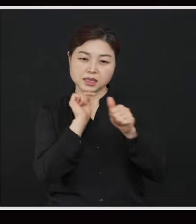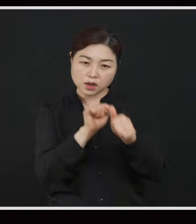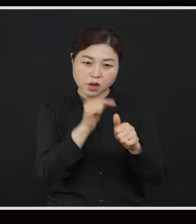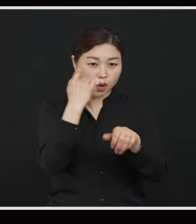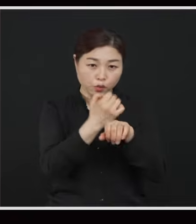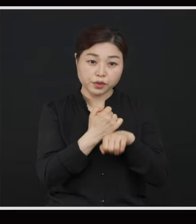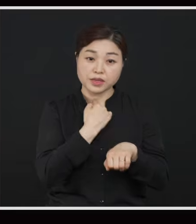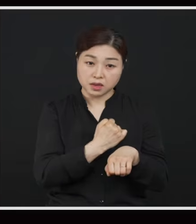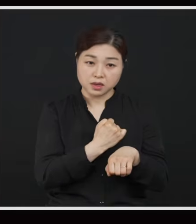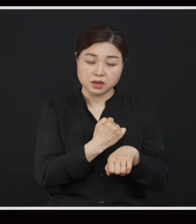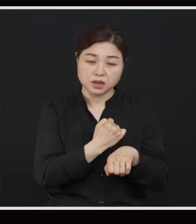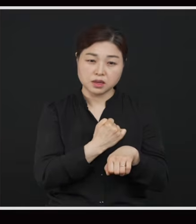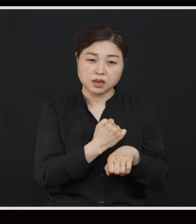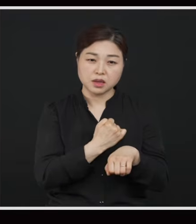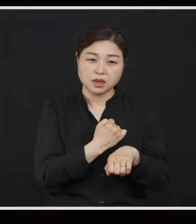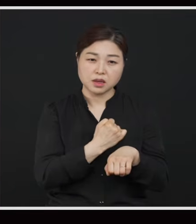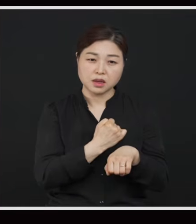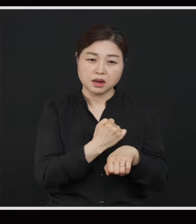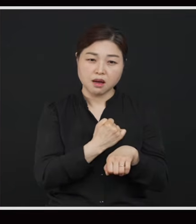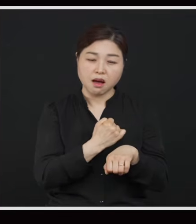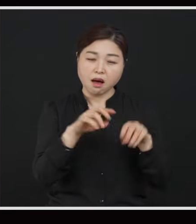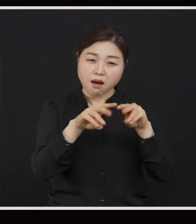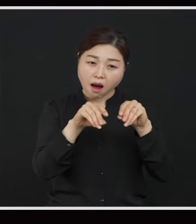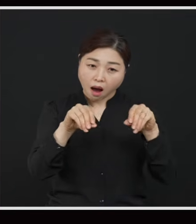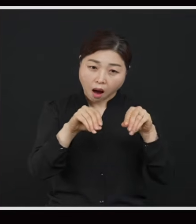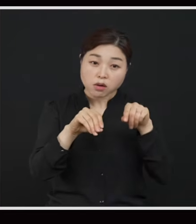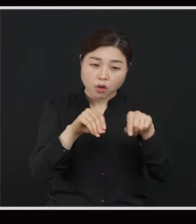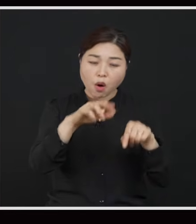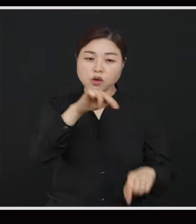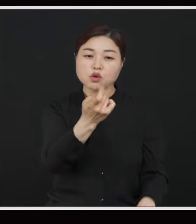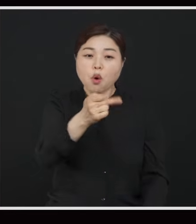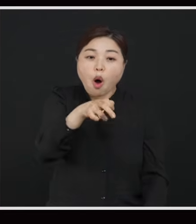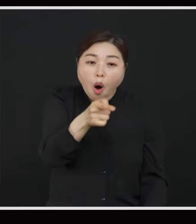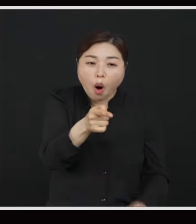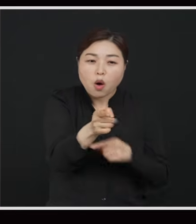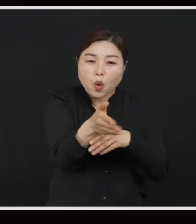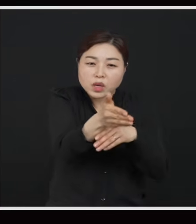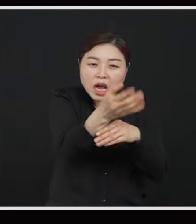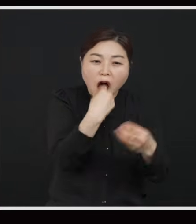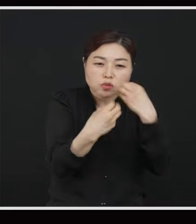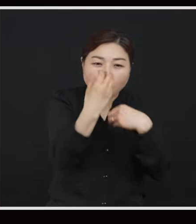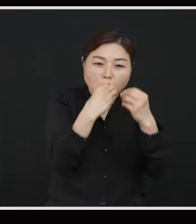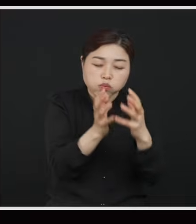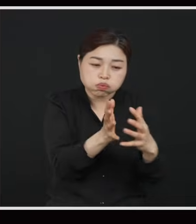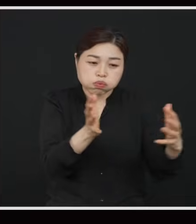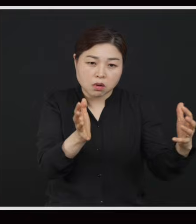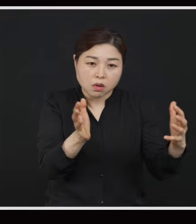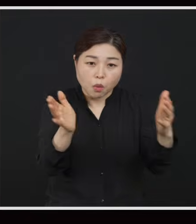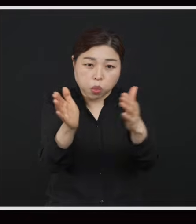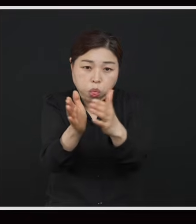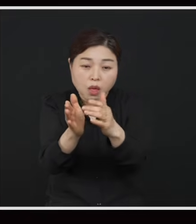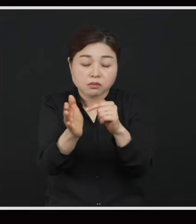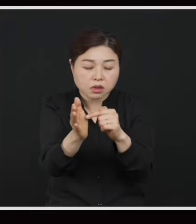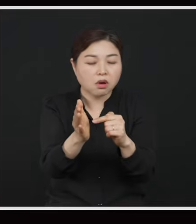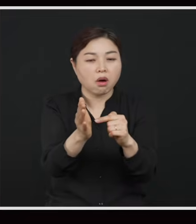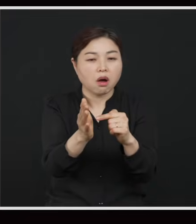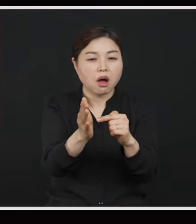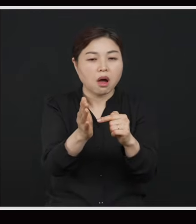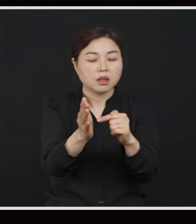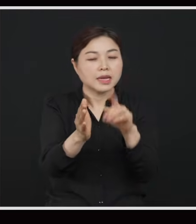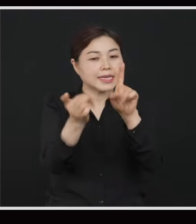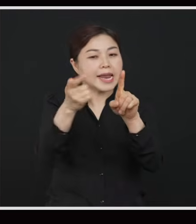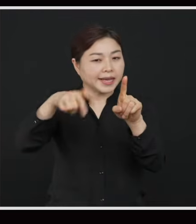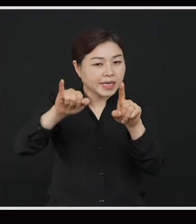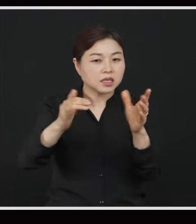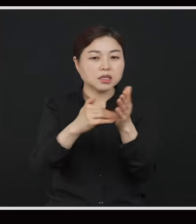했는데 당연히 이제 많이 먹이면은 크게 되고 송어가 적게 먹으면 조그맣게 되죠. 그 다음에 이제 한 학기가 끝난